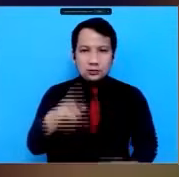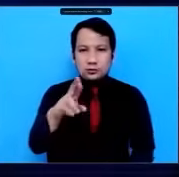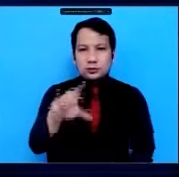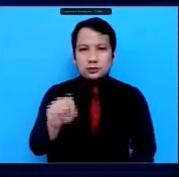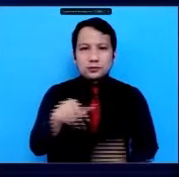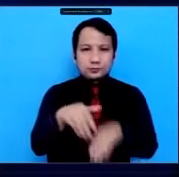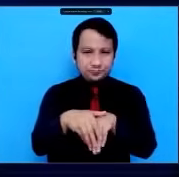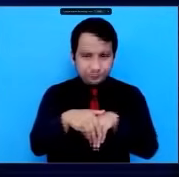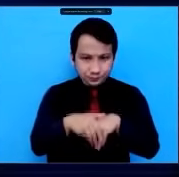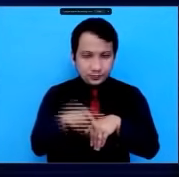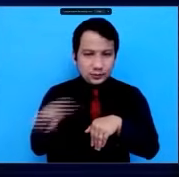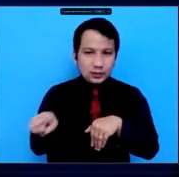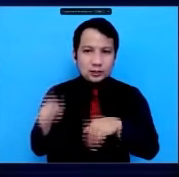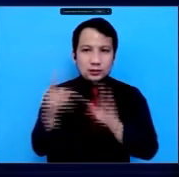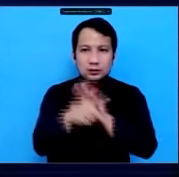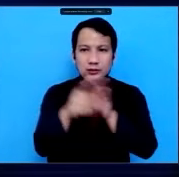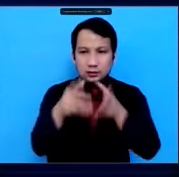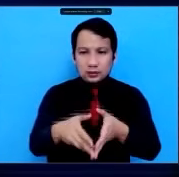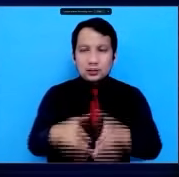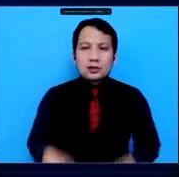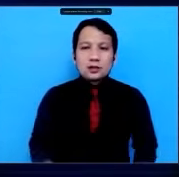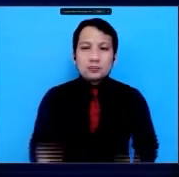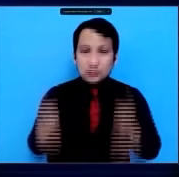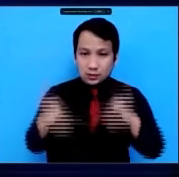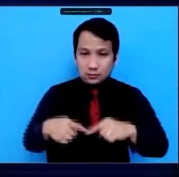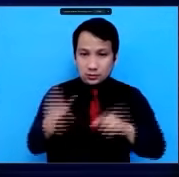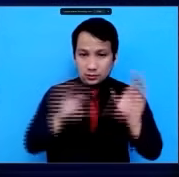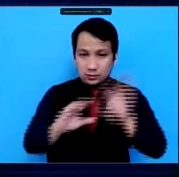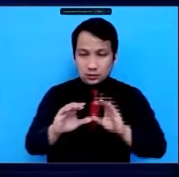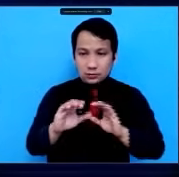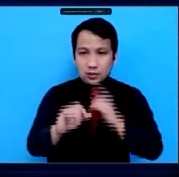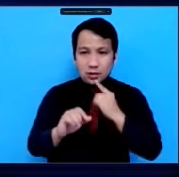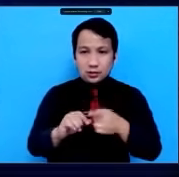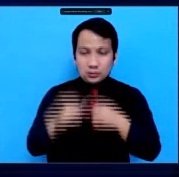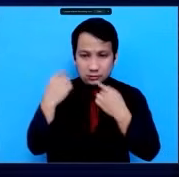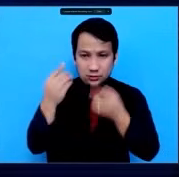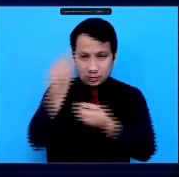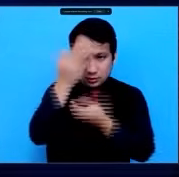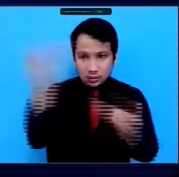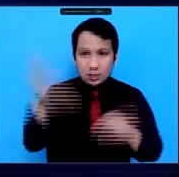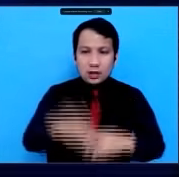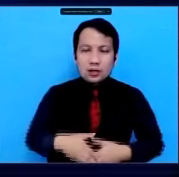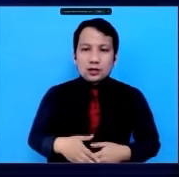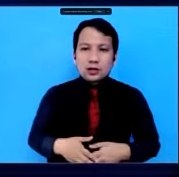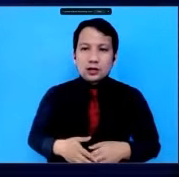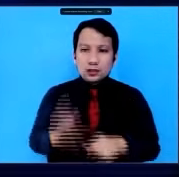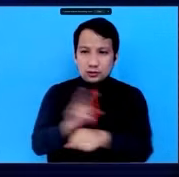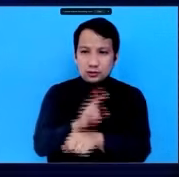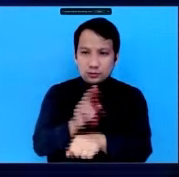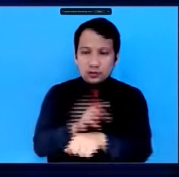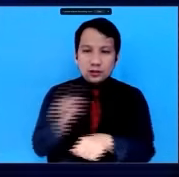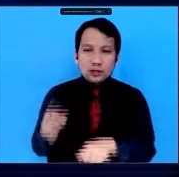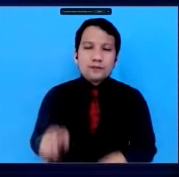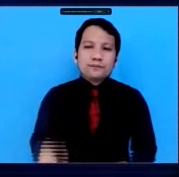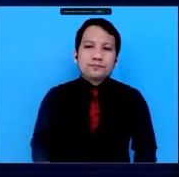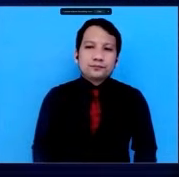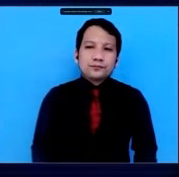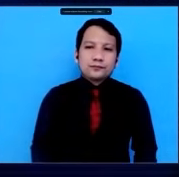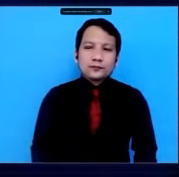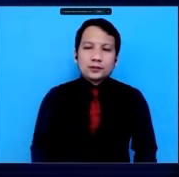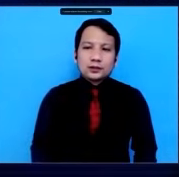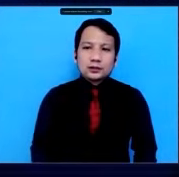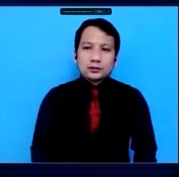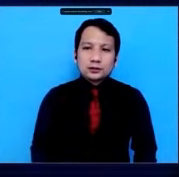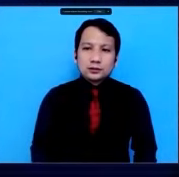mga intelligence information na hindi nagamit ng biktima yung perang na ipon itong suspect.